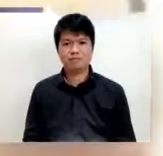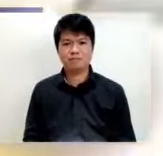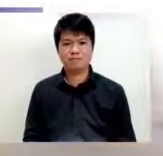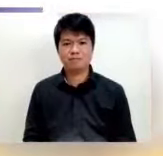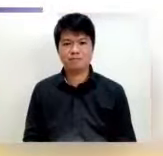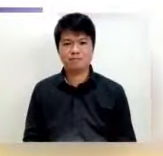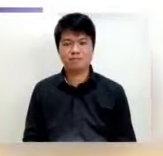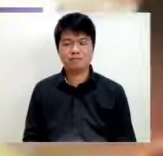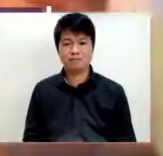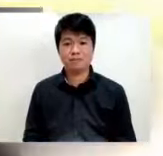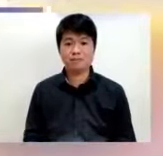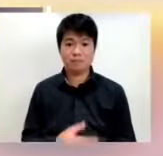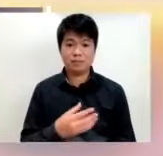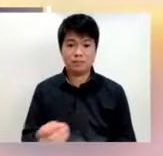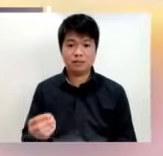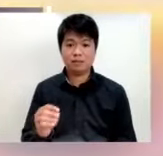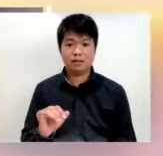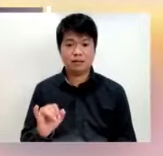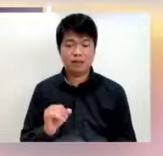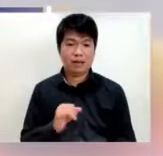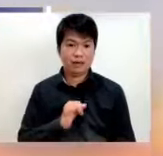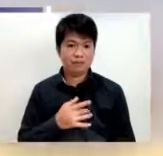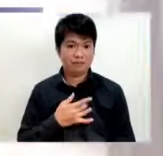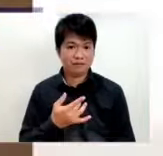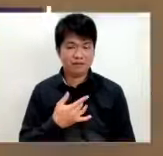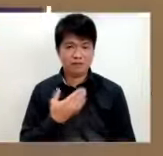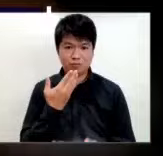at I Feel Good.